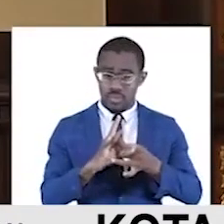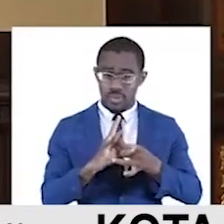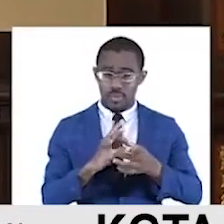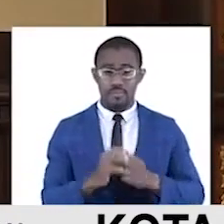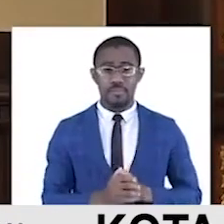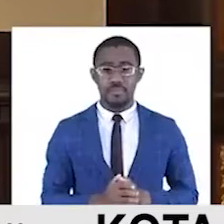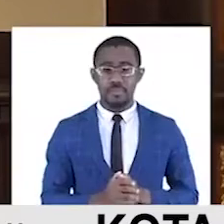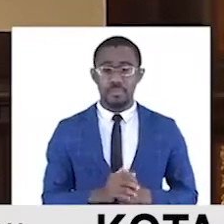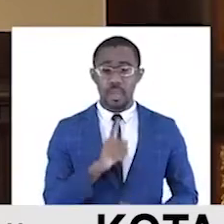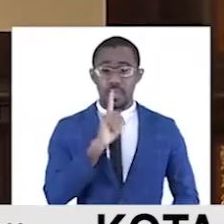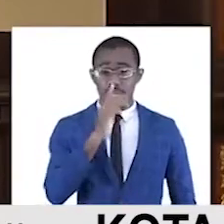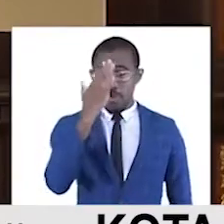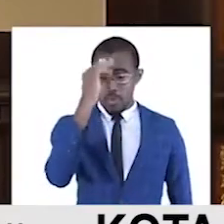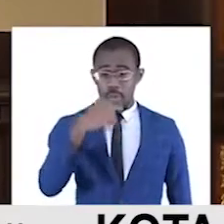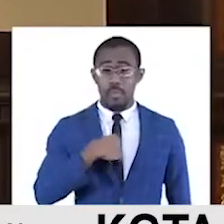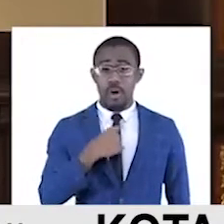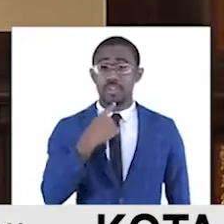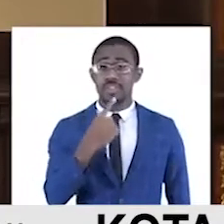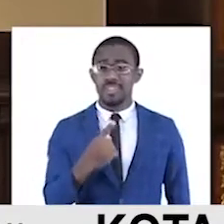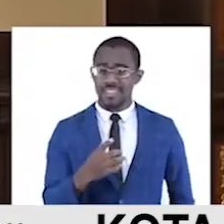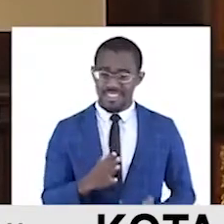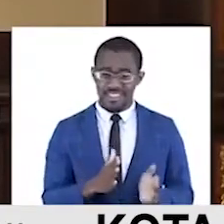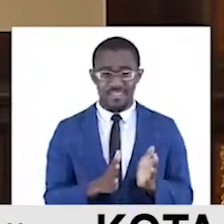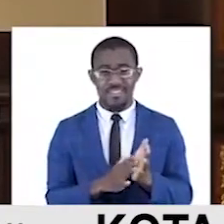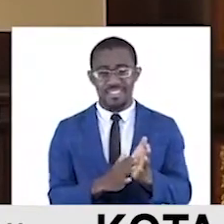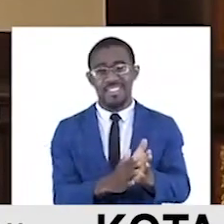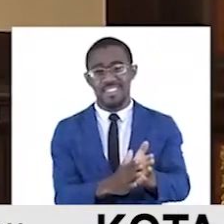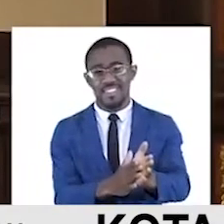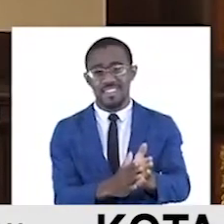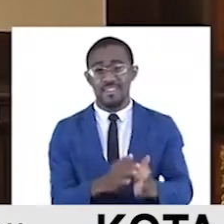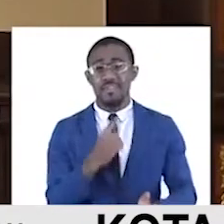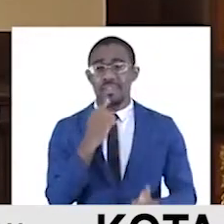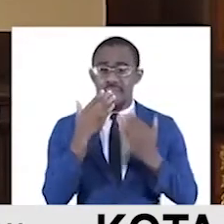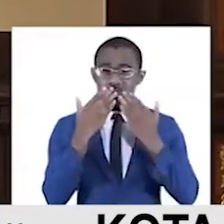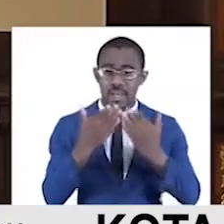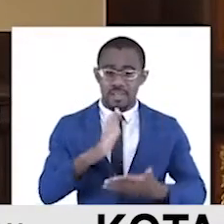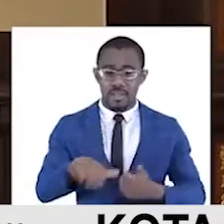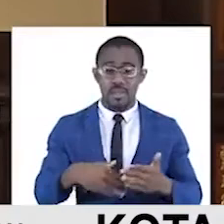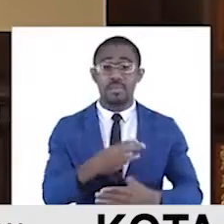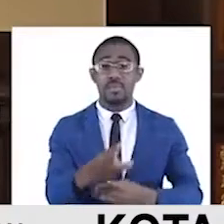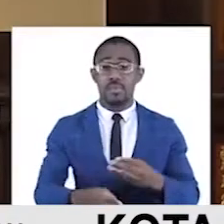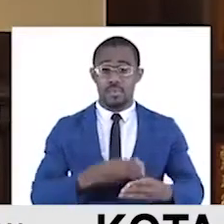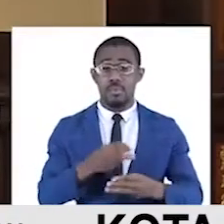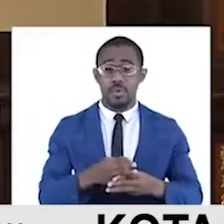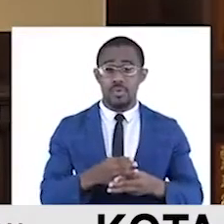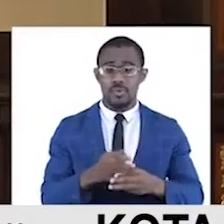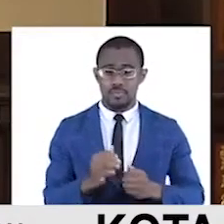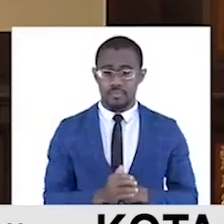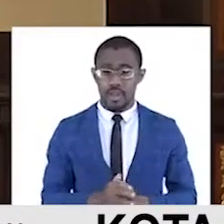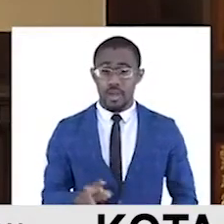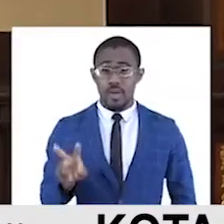coronavirus mwangu mpongo mwa miongo mia haje. Osi mene be yakana na bwele wabanga te vaccin